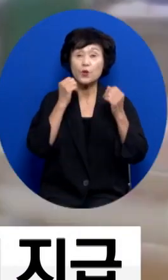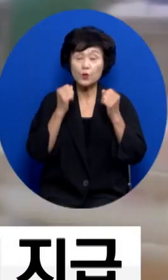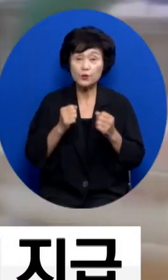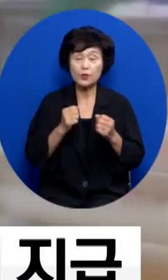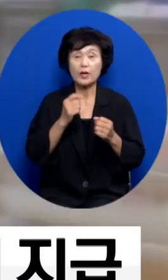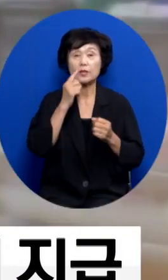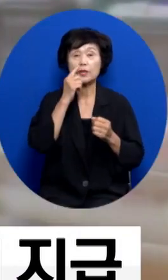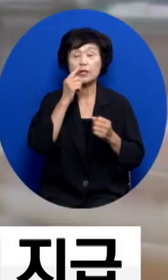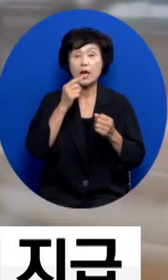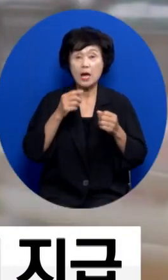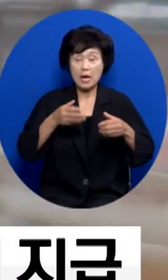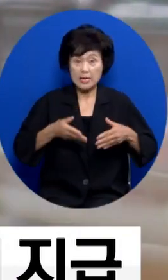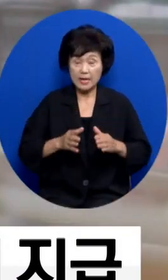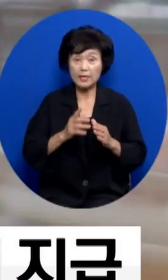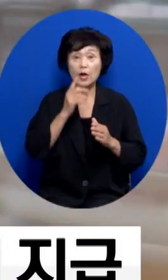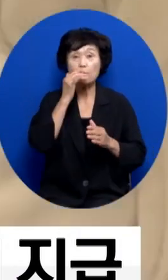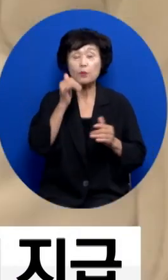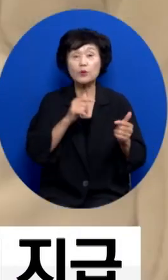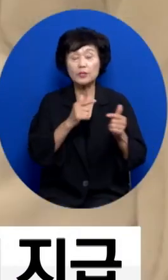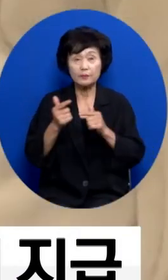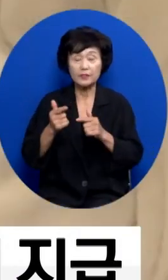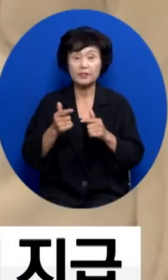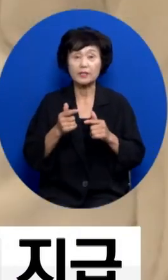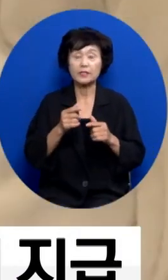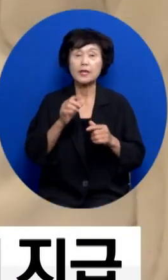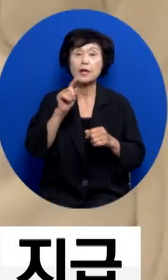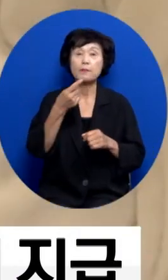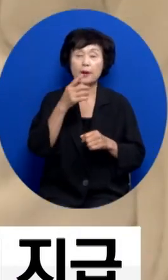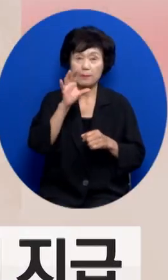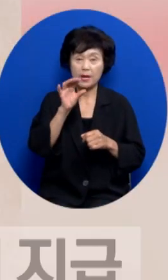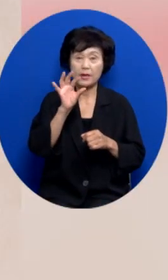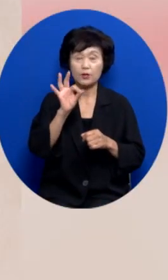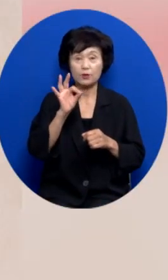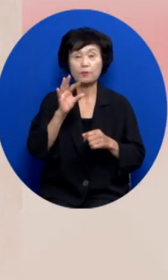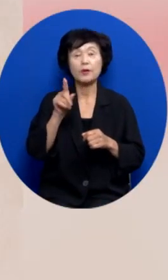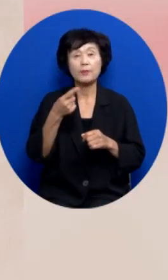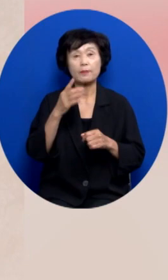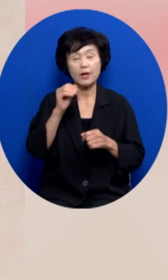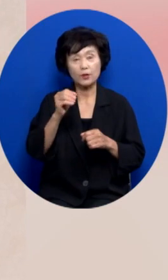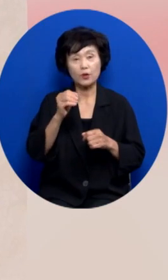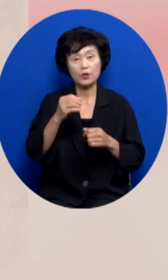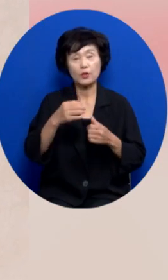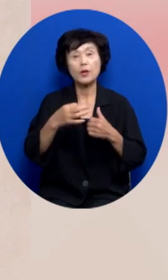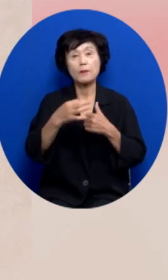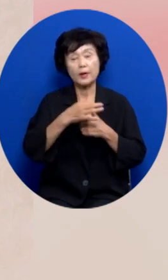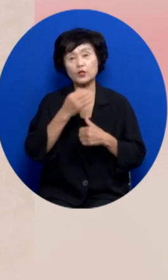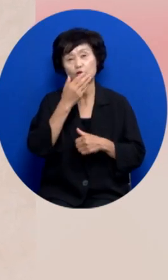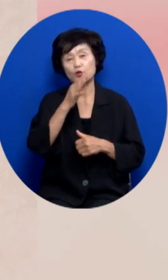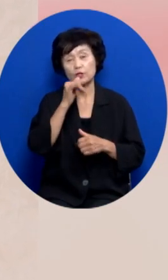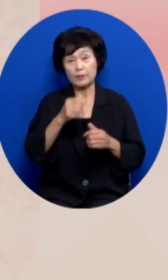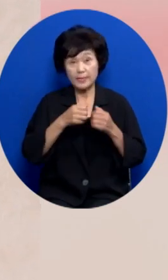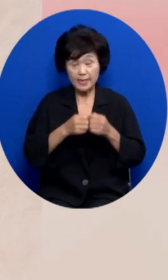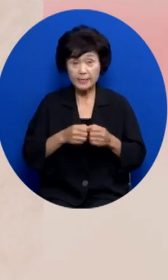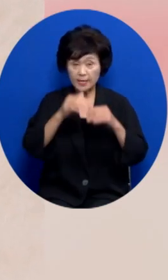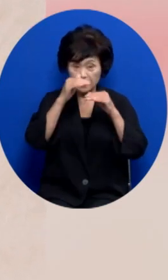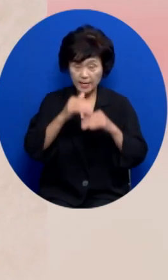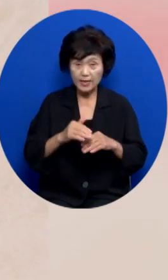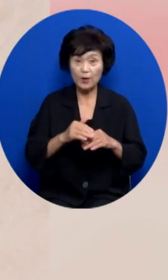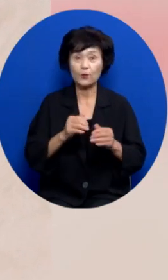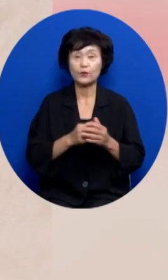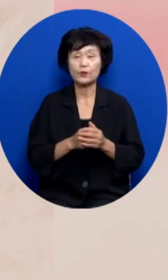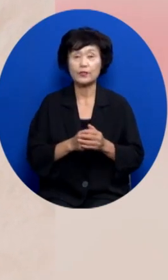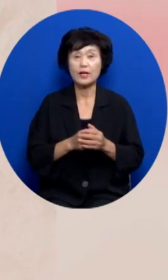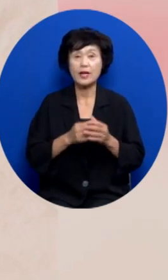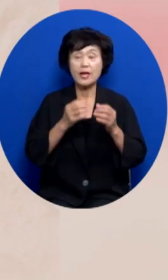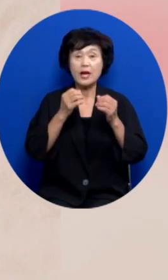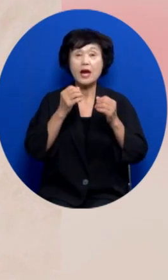경우 산후조리비 100만 원을 지원받을 수 있습니다. 구체적인 지원 내용으로는 산모,